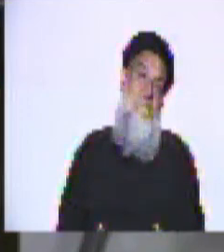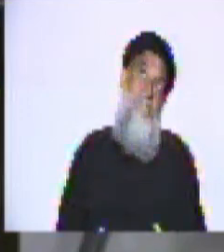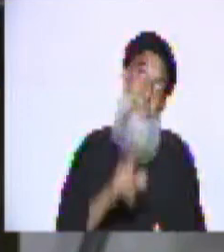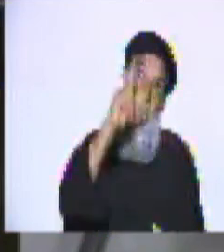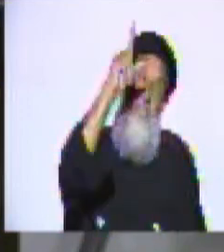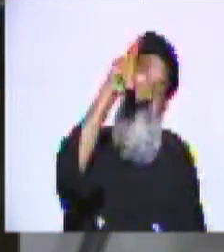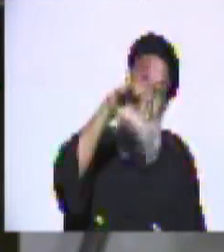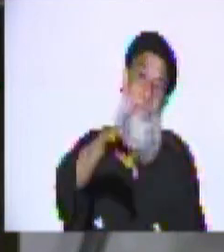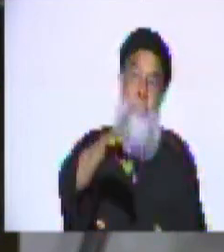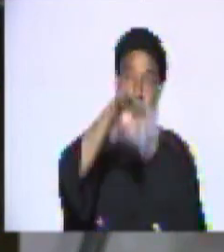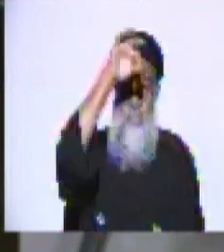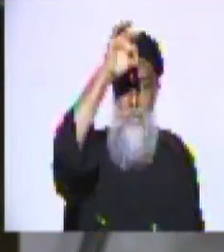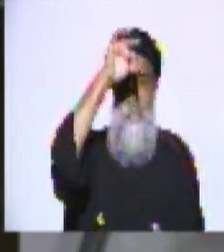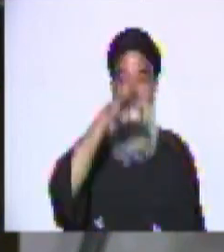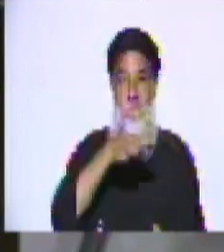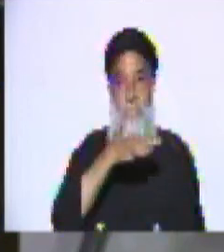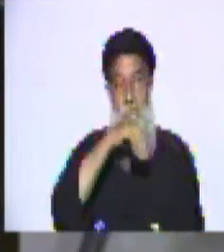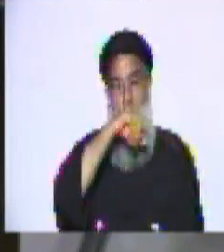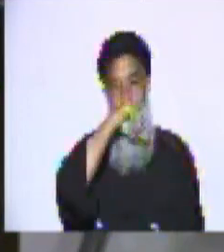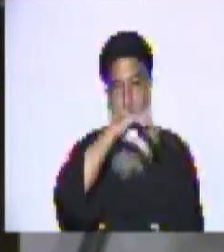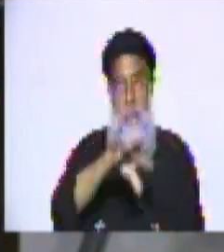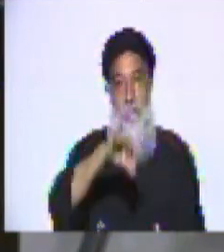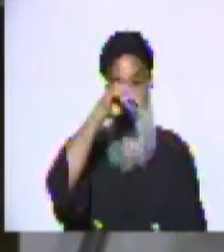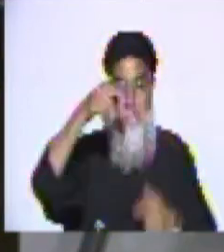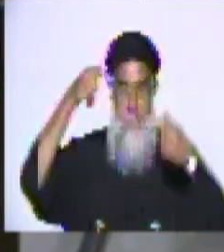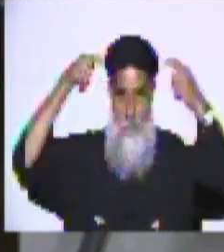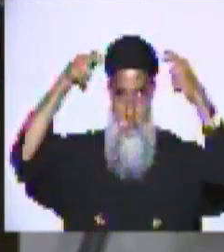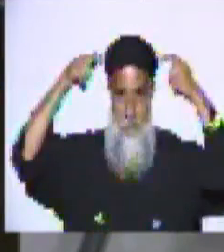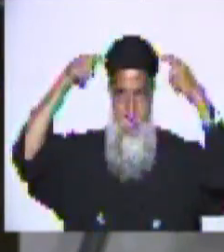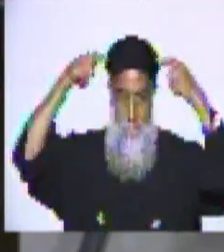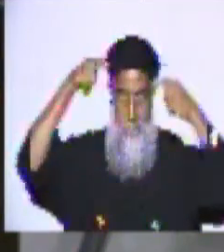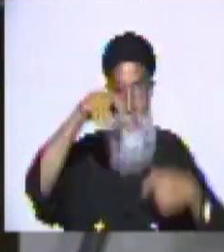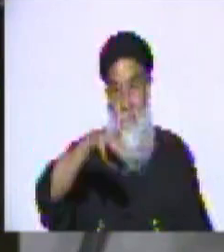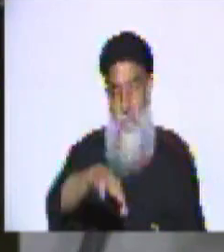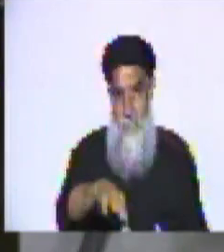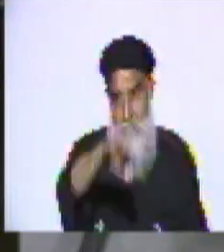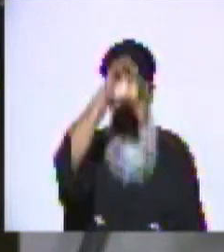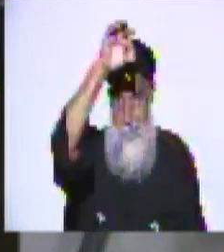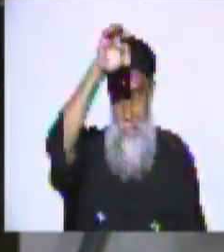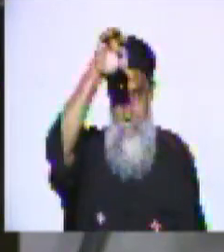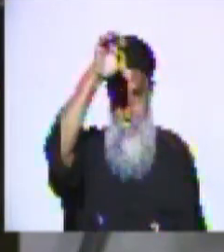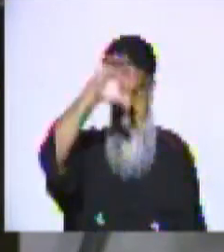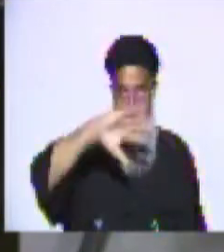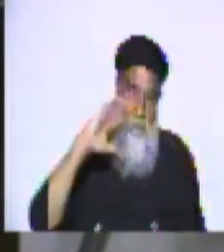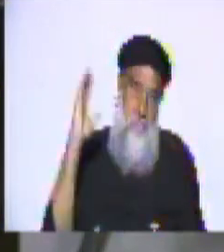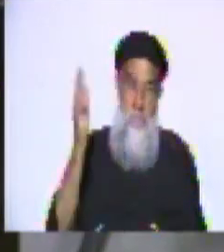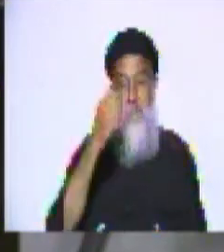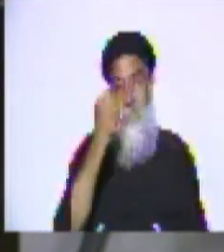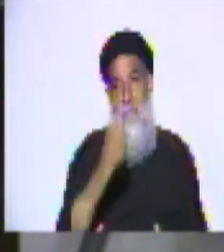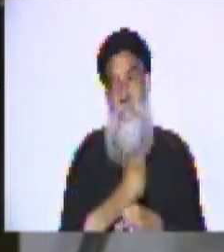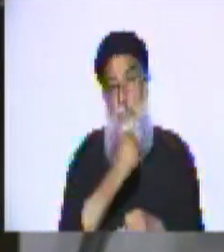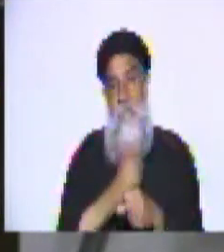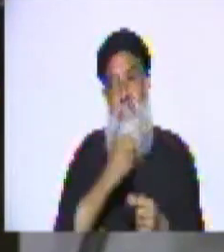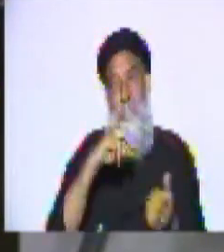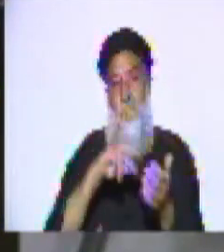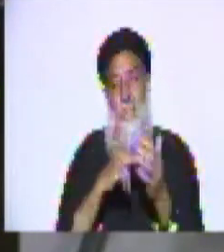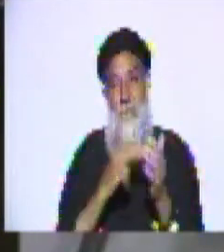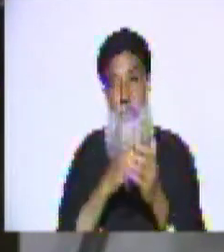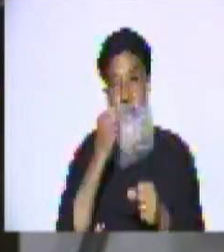فربنا اللي بيختار الكاهن، بيختار الاسقف، بيختار اي حد بيعمل في الكنيسة يعني.